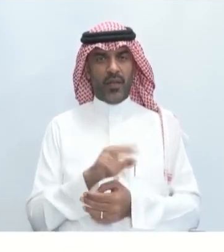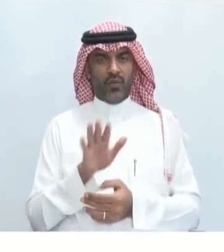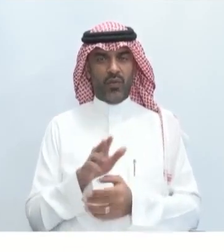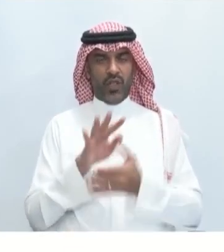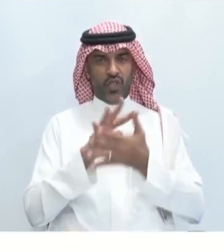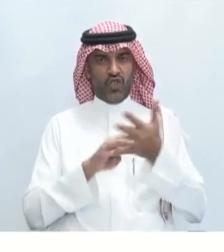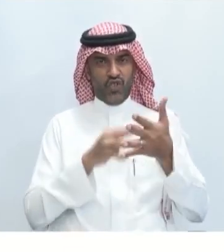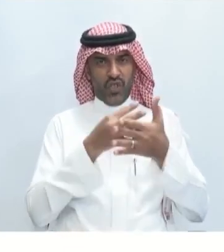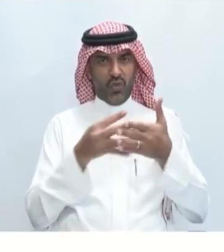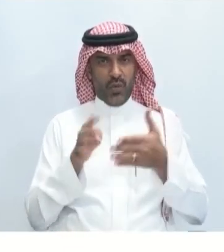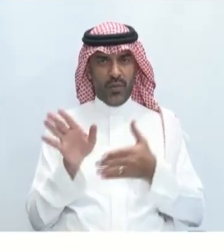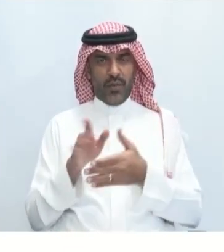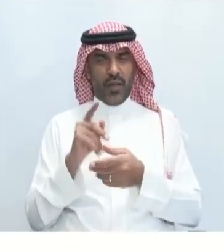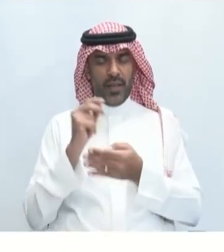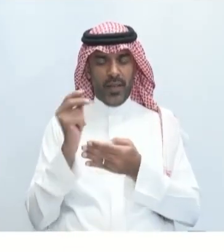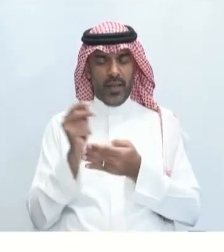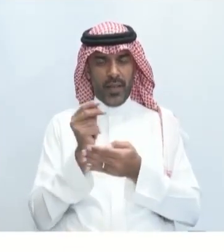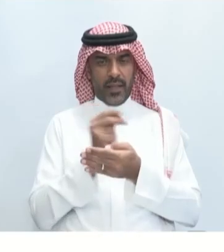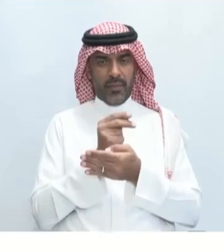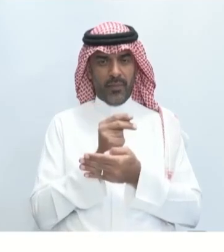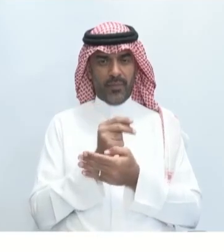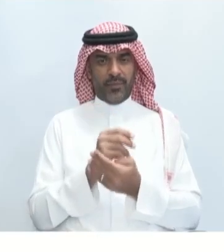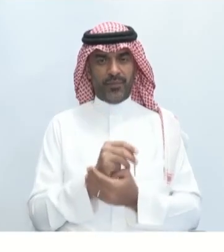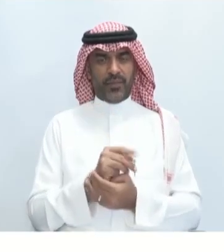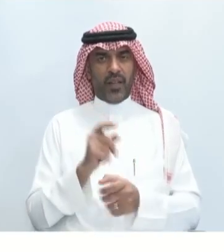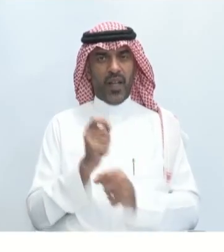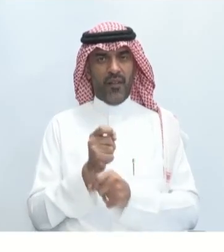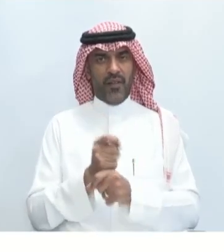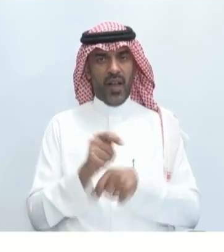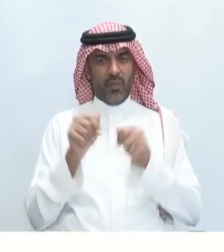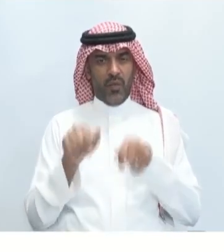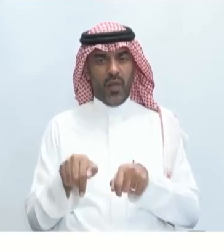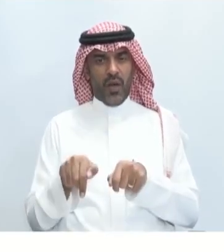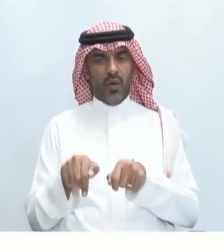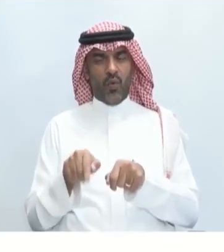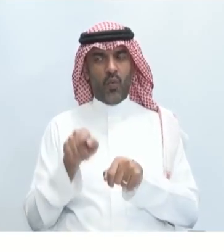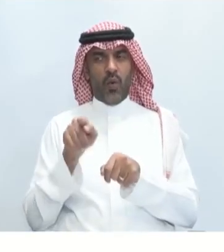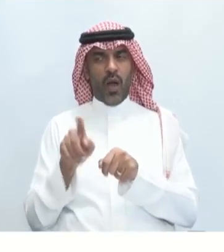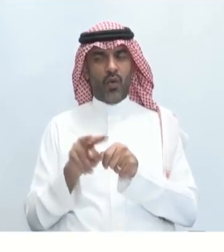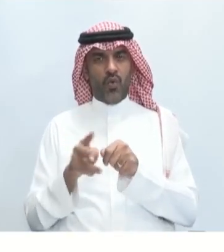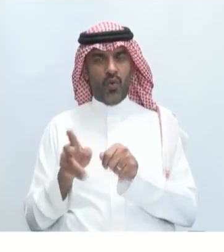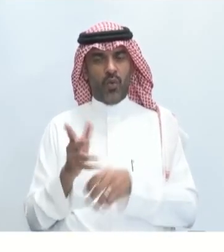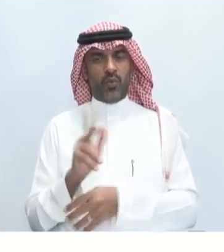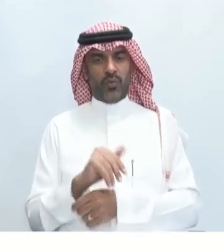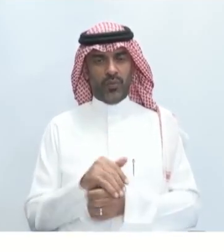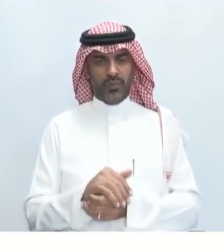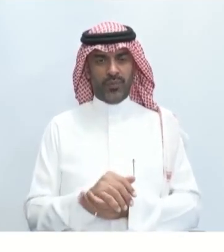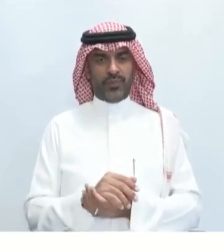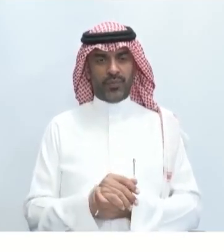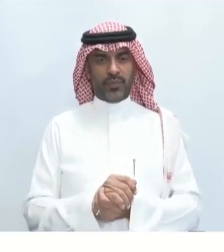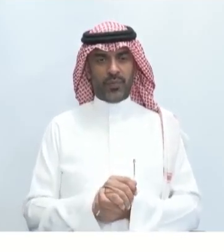الجدول سنكتب مجموعه من الافعال المضارعه الوارده في